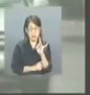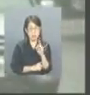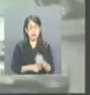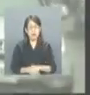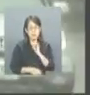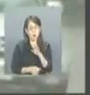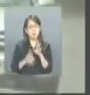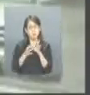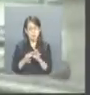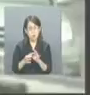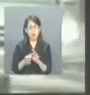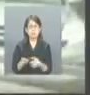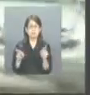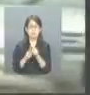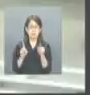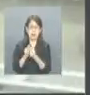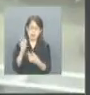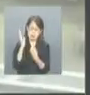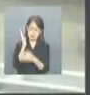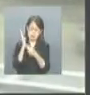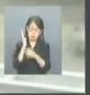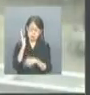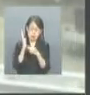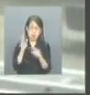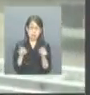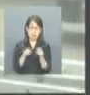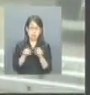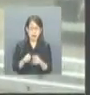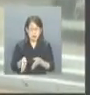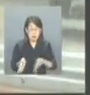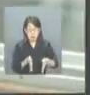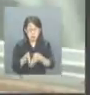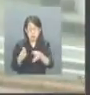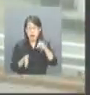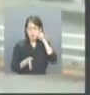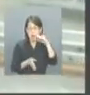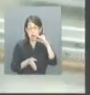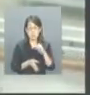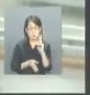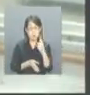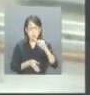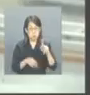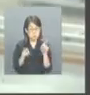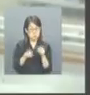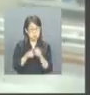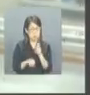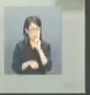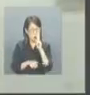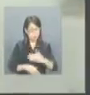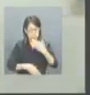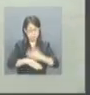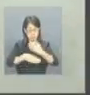ถบจังหวัดภาคตะวันออกเฉียงเหนือตอนล่างติดริมแม่น้ำโขงเนื่องจากเขื่อนรองรับน้ำได้น้อยคาดว่าต้นข้าวที่ก